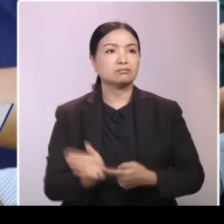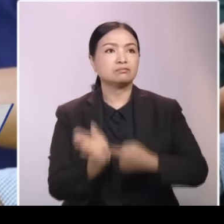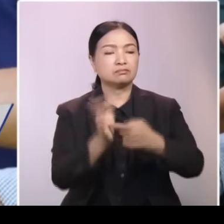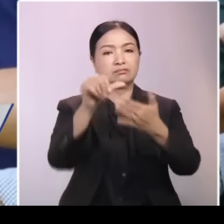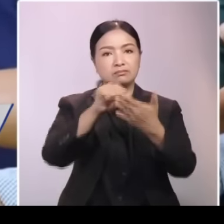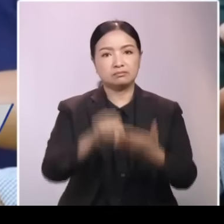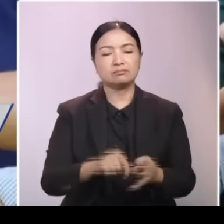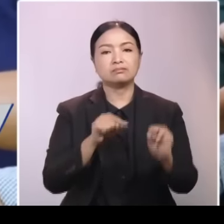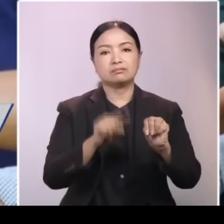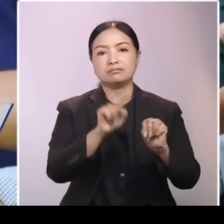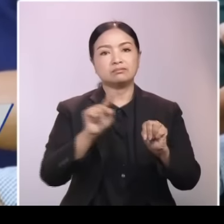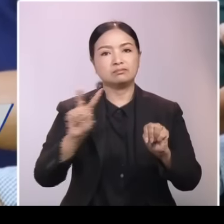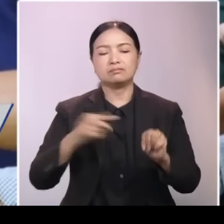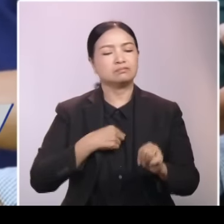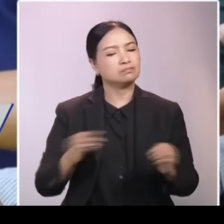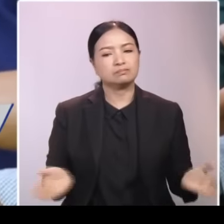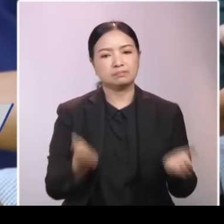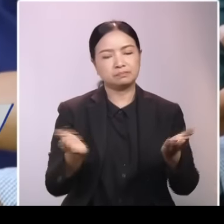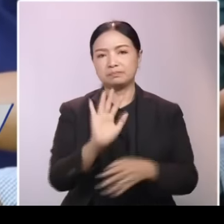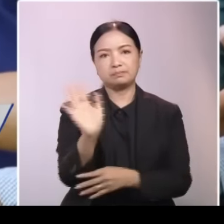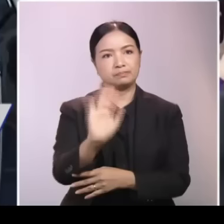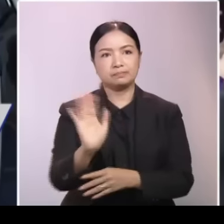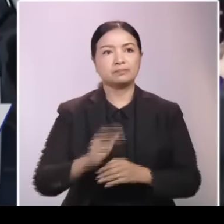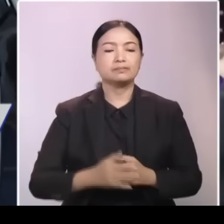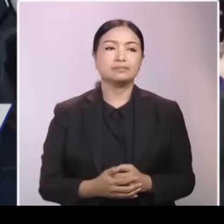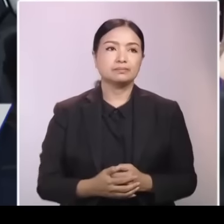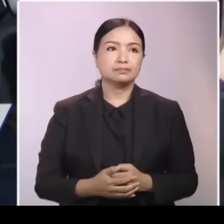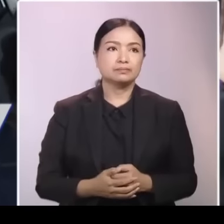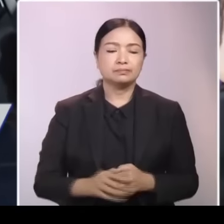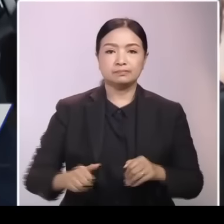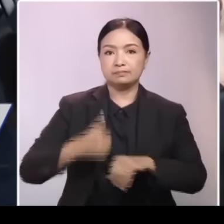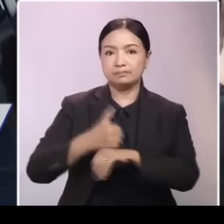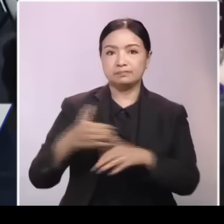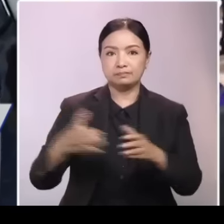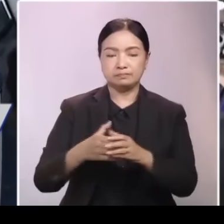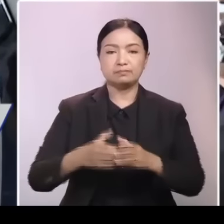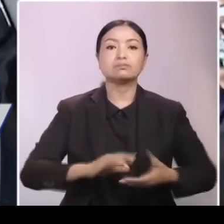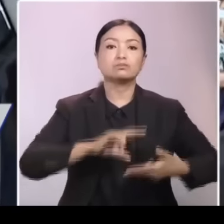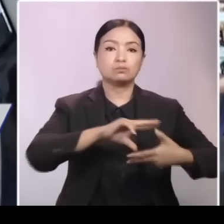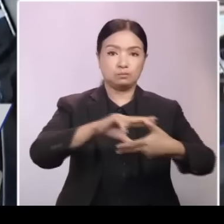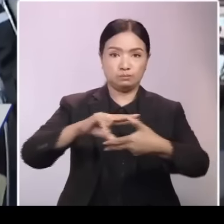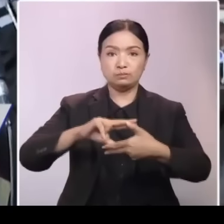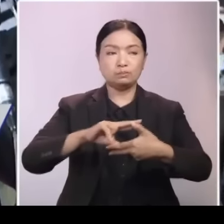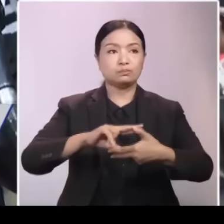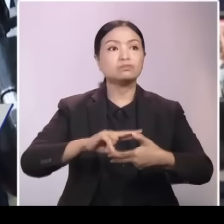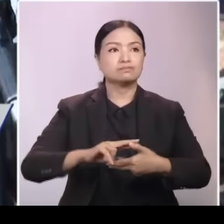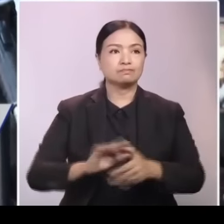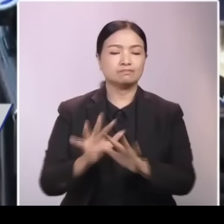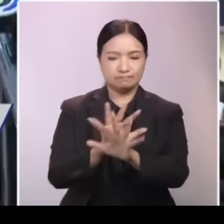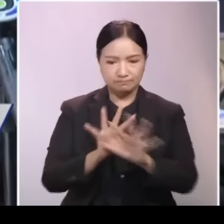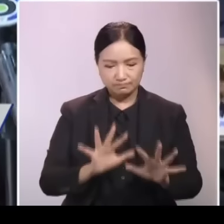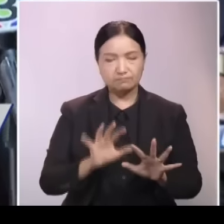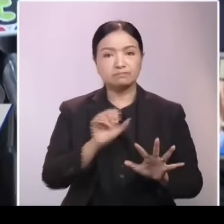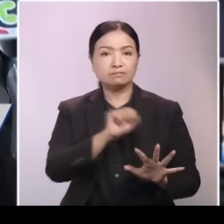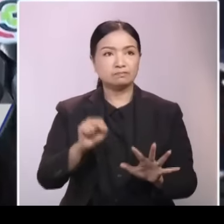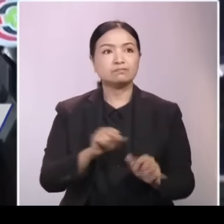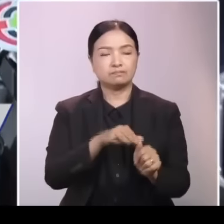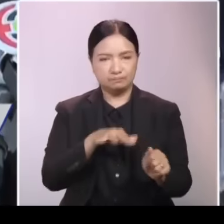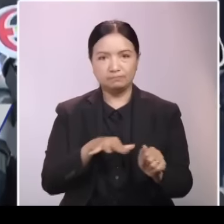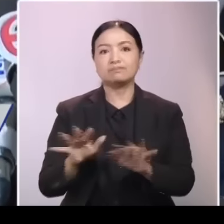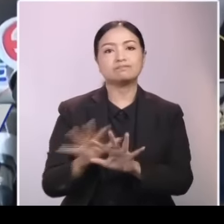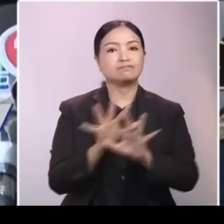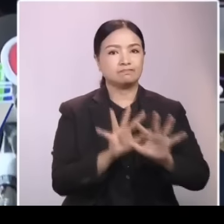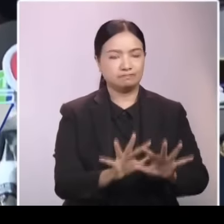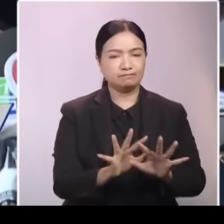า112ค่ะเช่นเดียวกับนายพีรพันธ์สาลีรัฐวิภาคหัวหน้าพรรครวมไทยสร้างชาติค่ะที่ยกทีมสสและแกนนำมาเช่นเดียวกัน